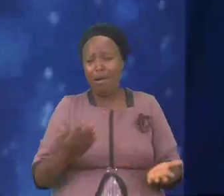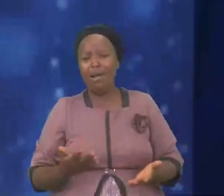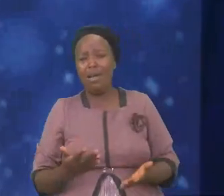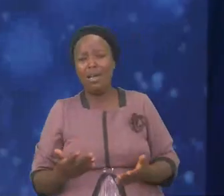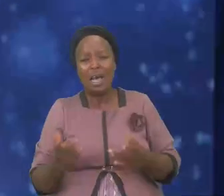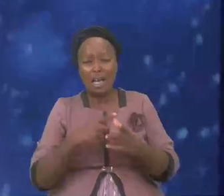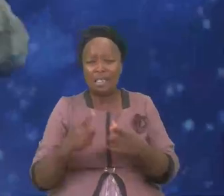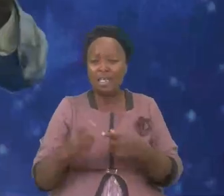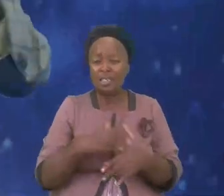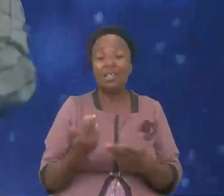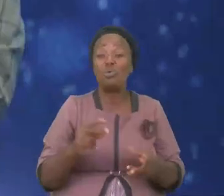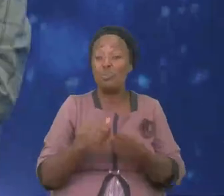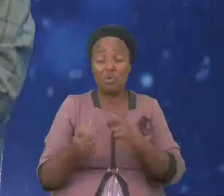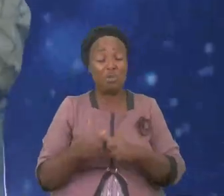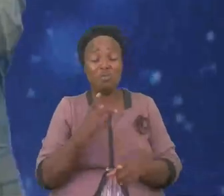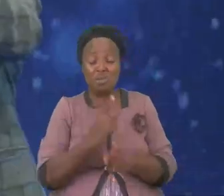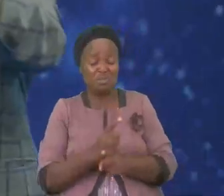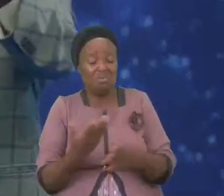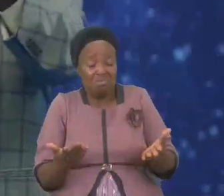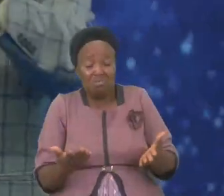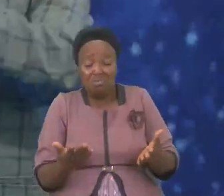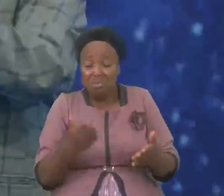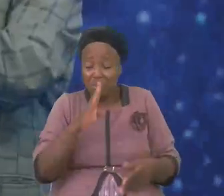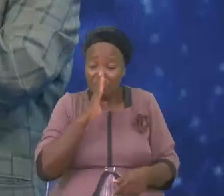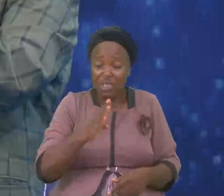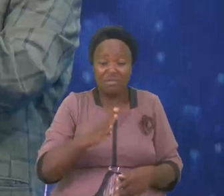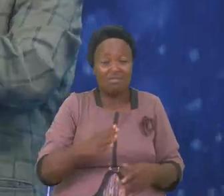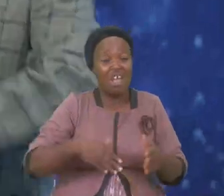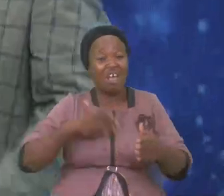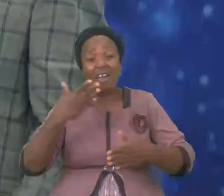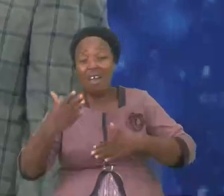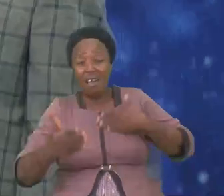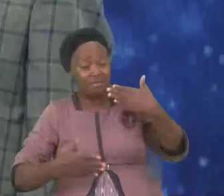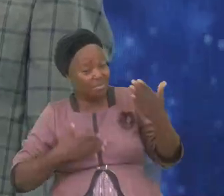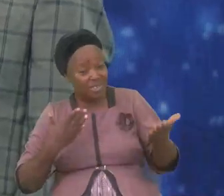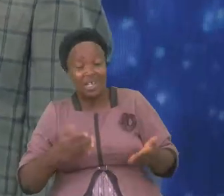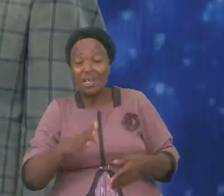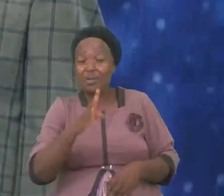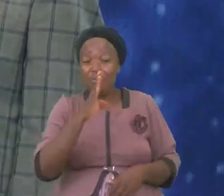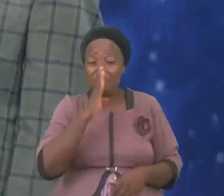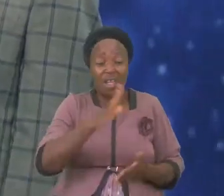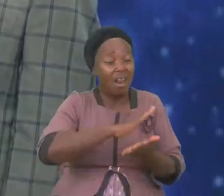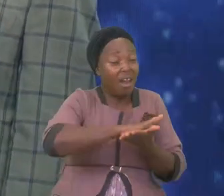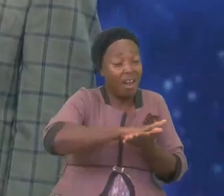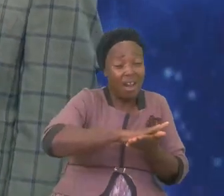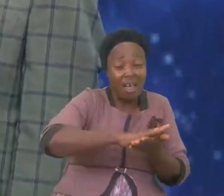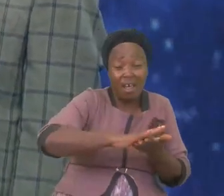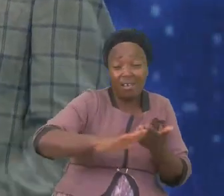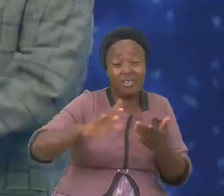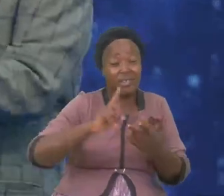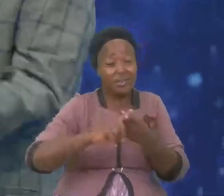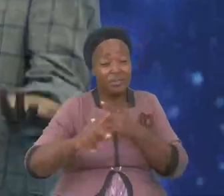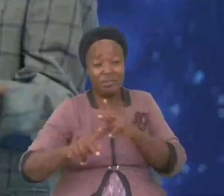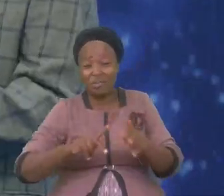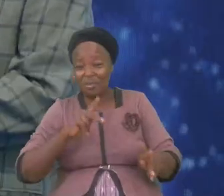oh, nous sommes sociables. Nous essayons alors d'être bons envers les gens. Oh, nous